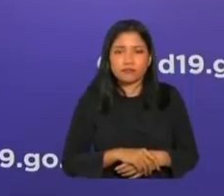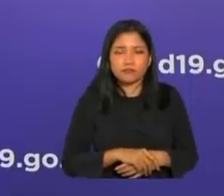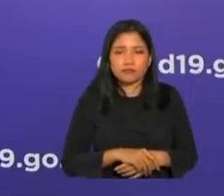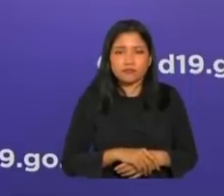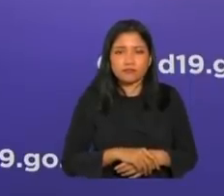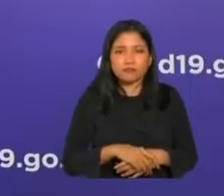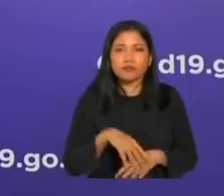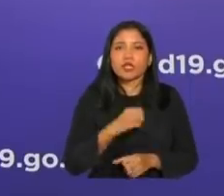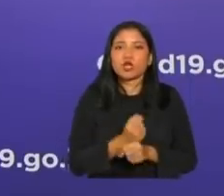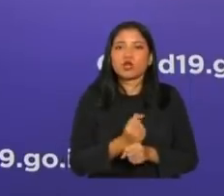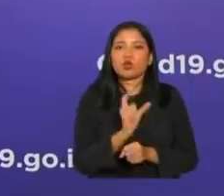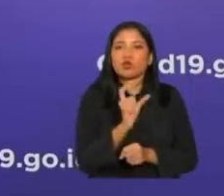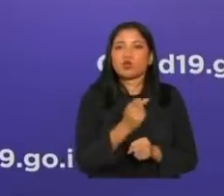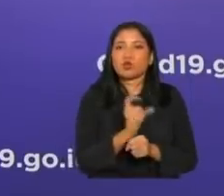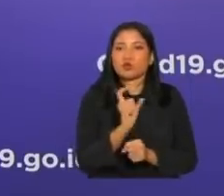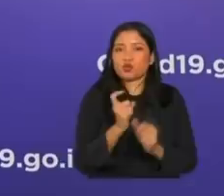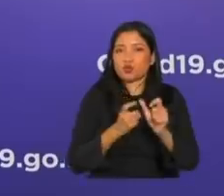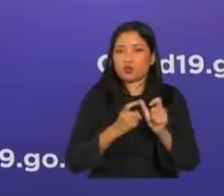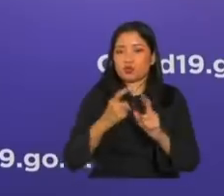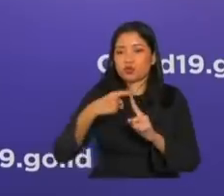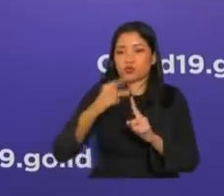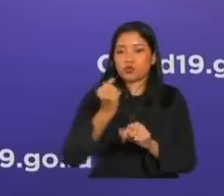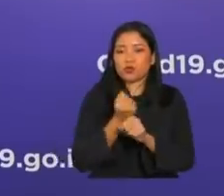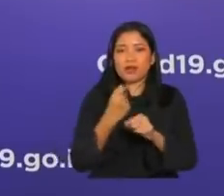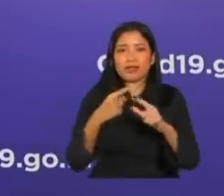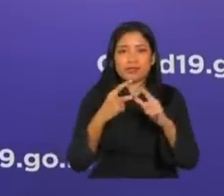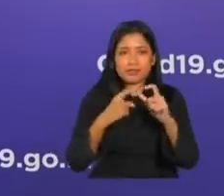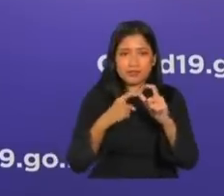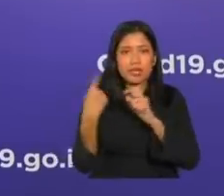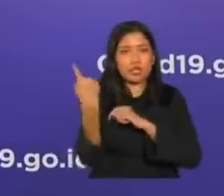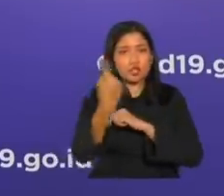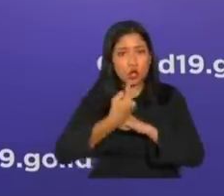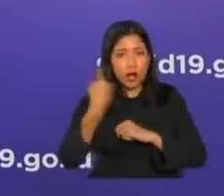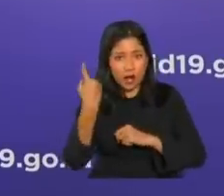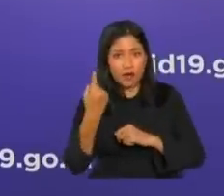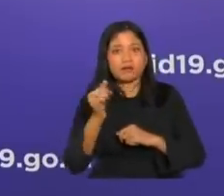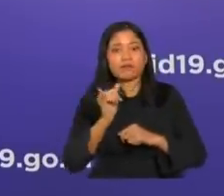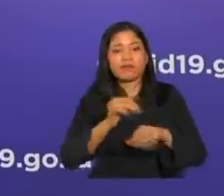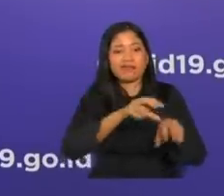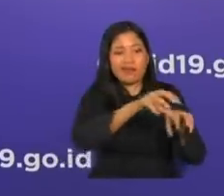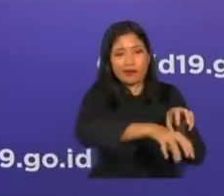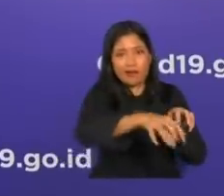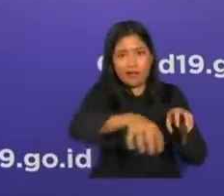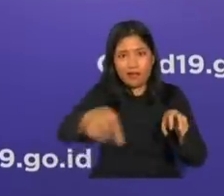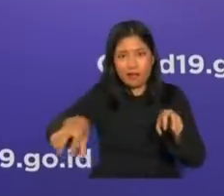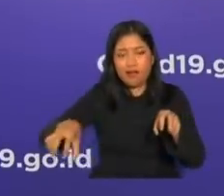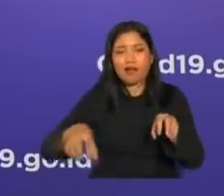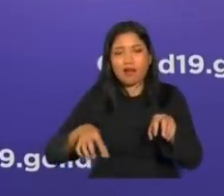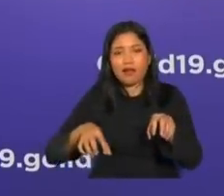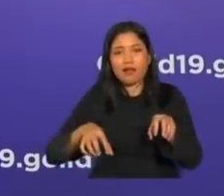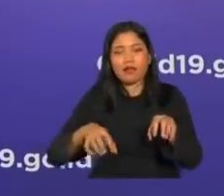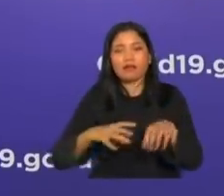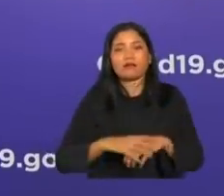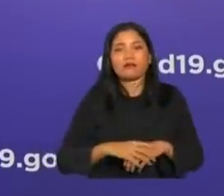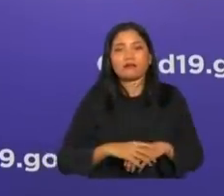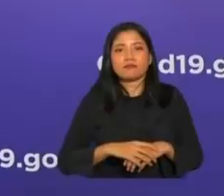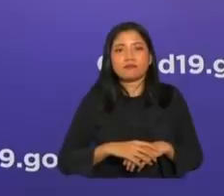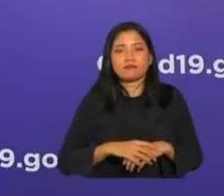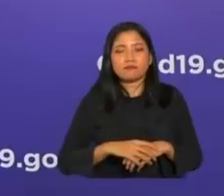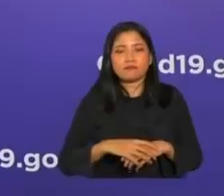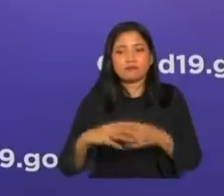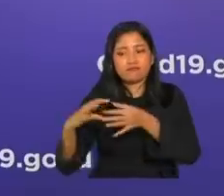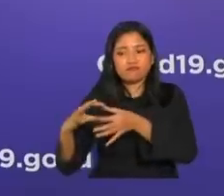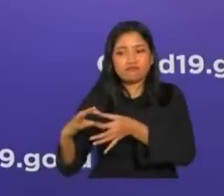Hai gugus tugas nasional bersama gugus tugas yang berada di daerah akan konsisten